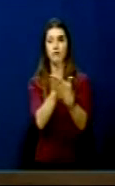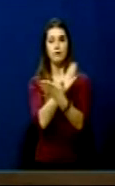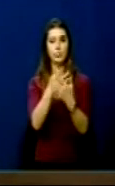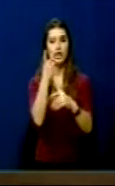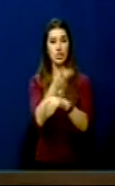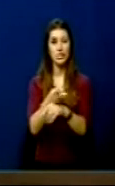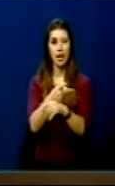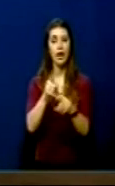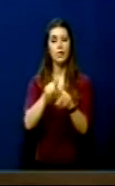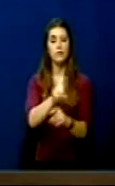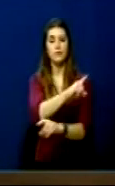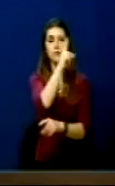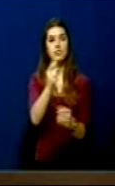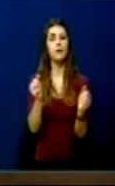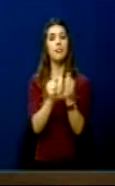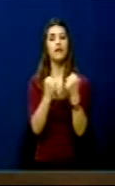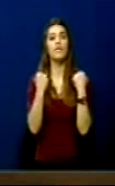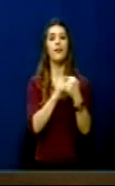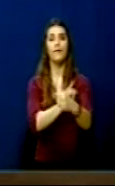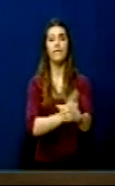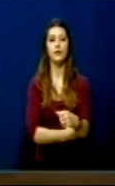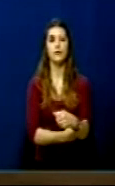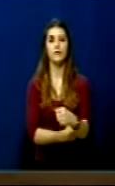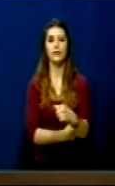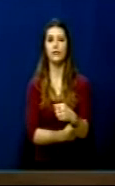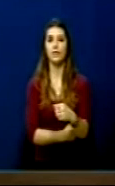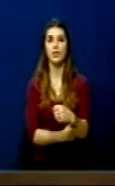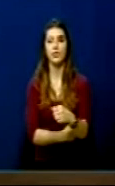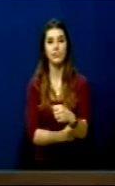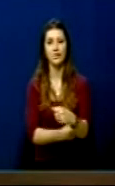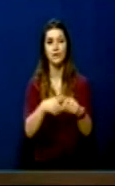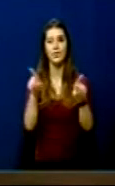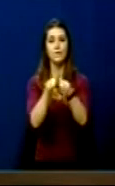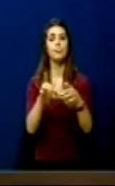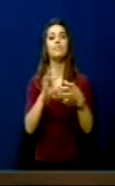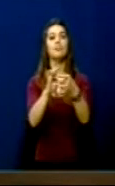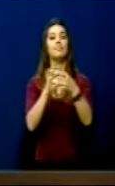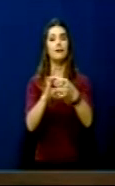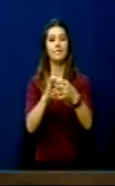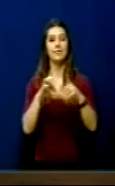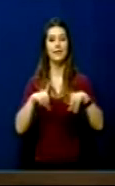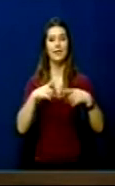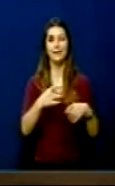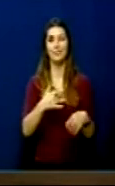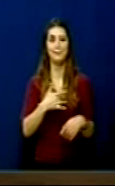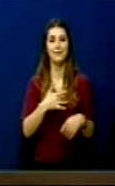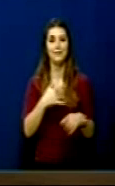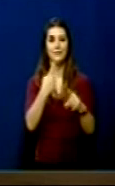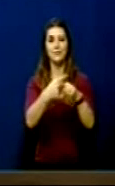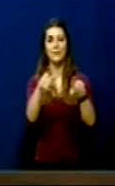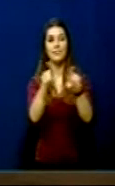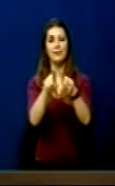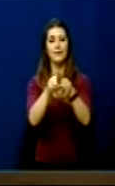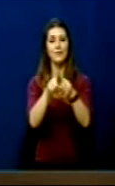të zbehte forcën që e mban të bashkuar një këmbë, e që është lidhja shpirtërore. Natyrisht,